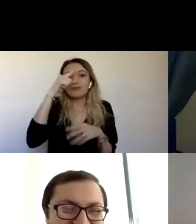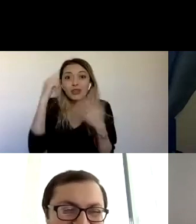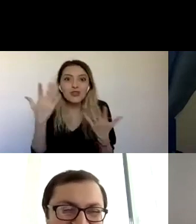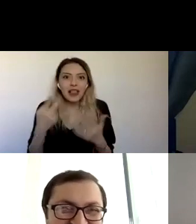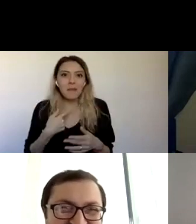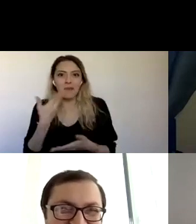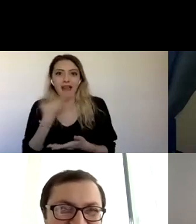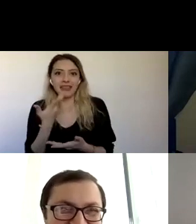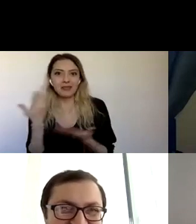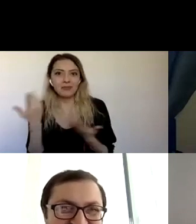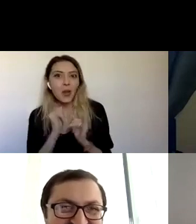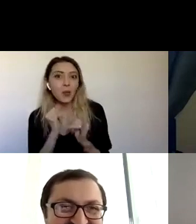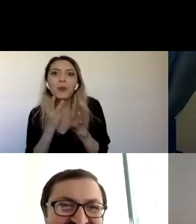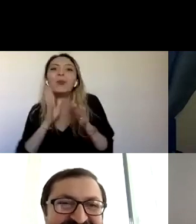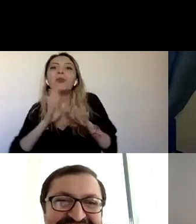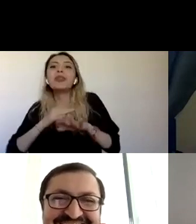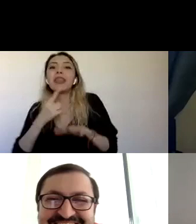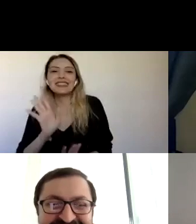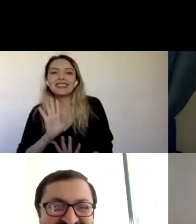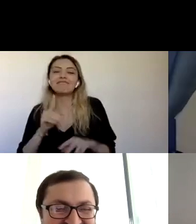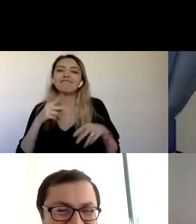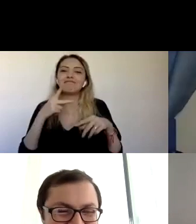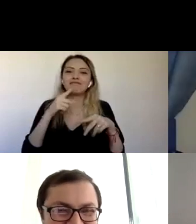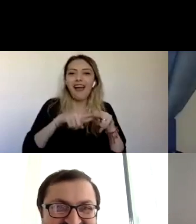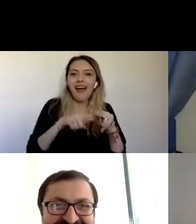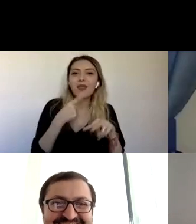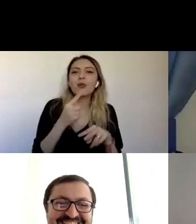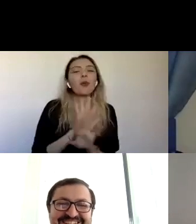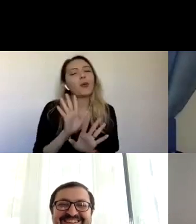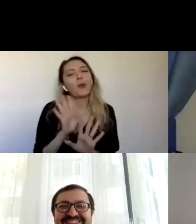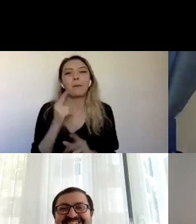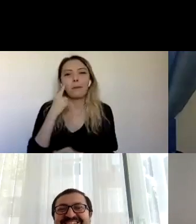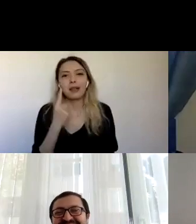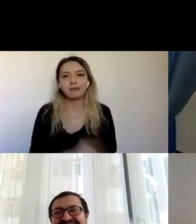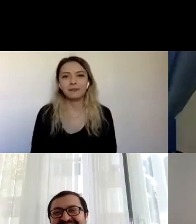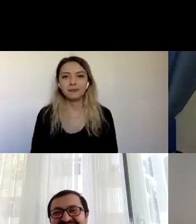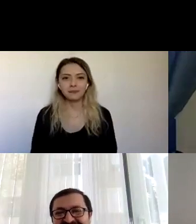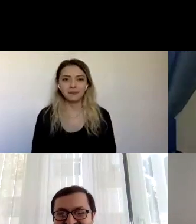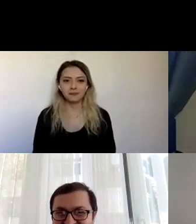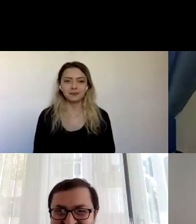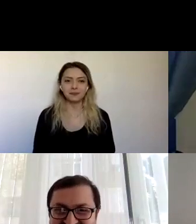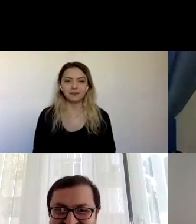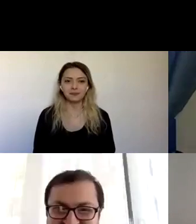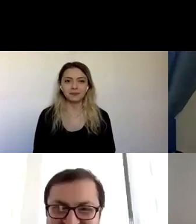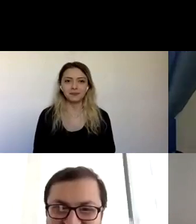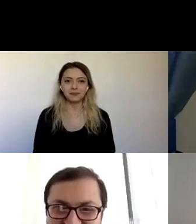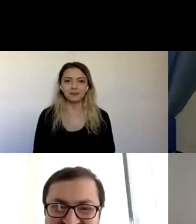Zoom kısmını hepimiz merakla bekliyoruz zaten. Aynen, kolay gelsin. Teşekkürler. Şimdi ben